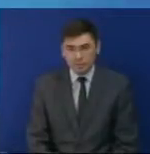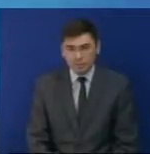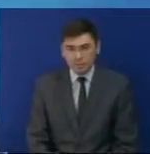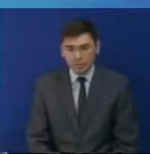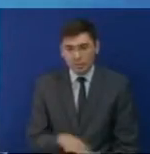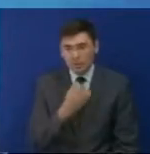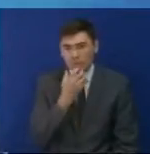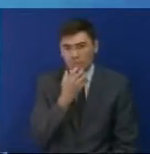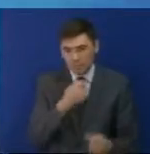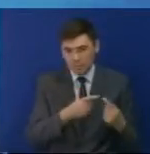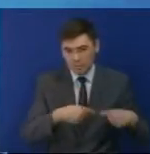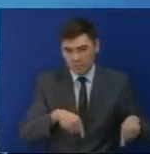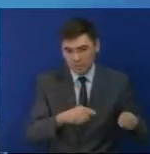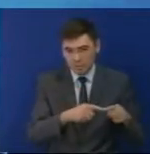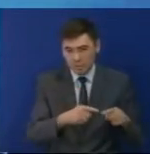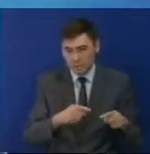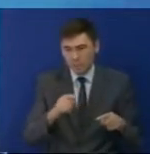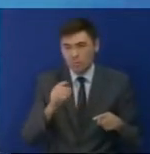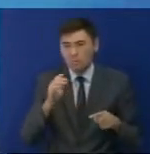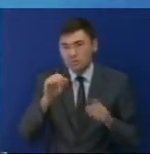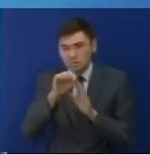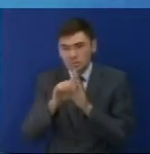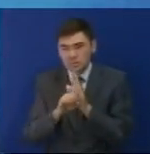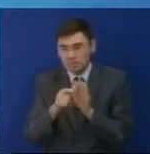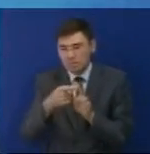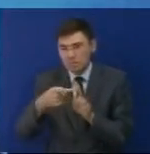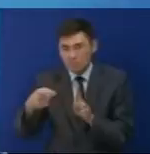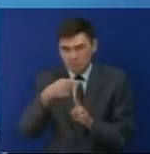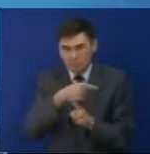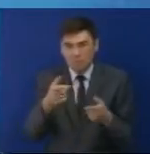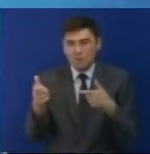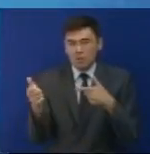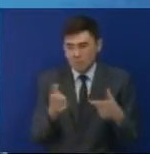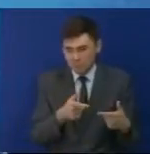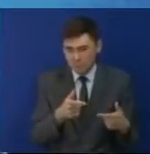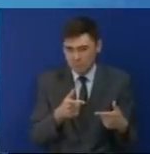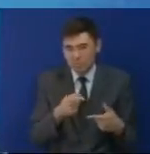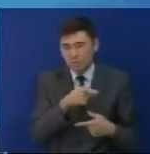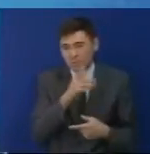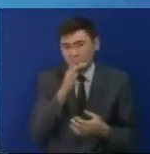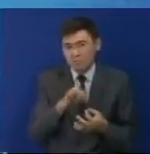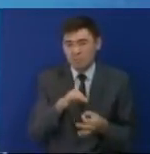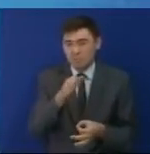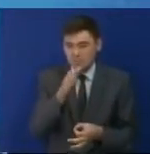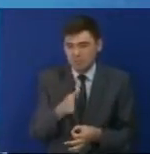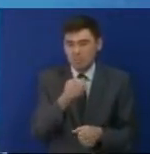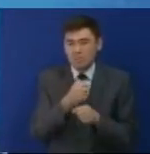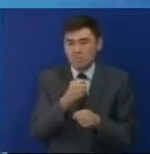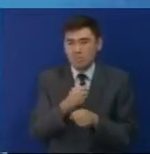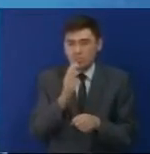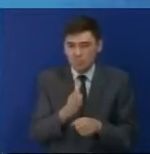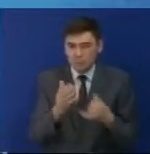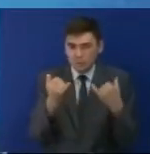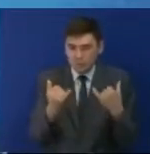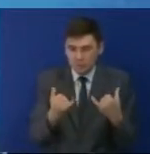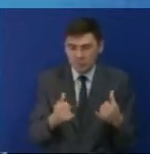Жылу коммунаэнерго кәсіпорны алдағы жылу маусымына дайын. Жылу көздері де кестеге сай іске қосылмақ. Бүгінгі таңда мектеп, аурухана